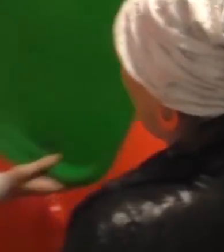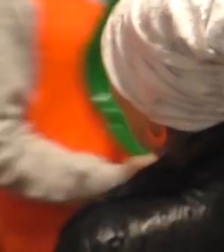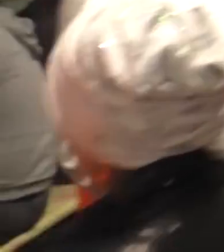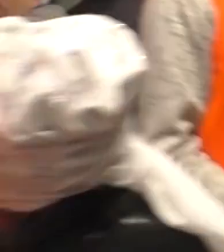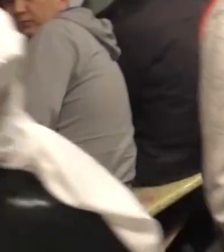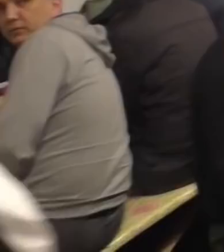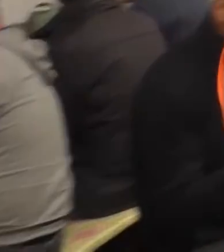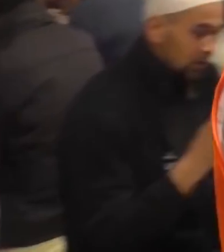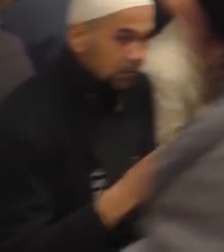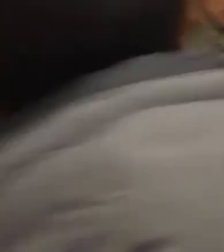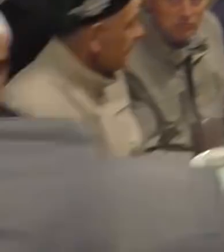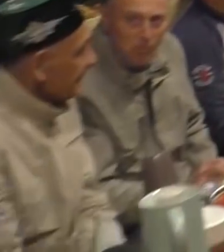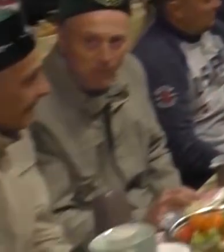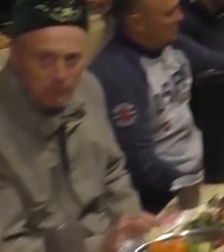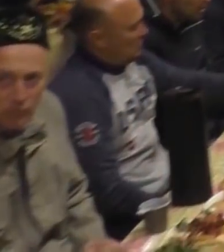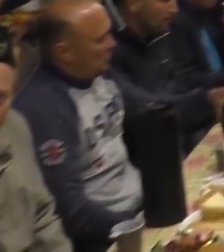مترنما